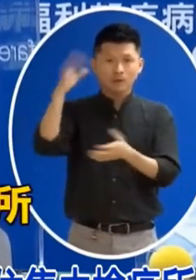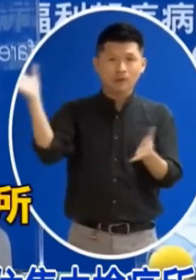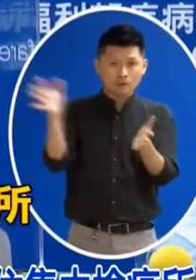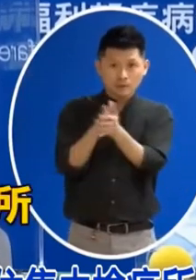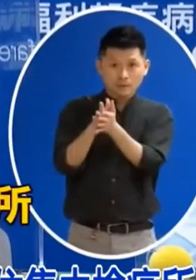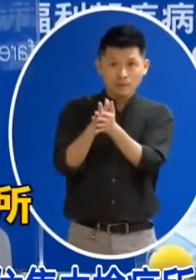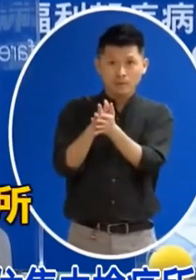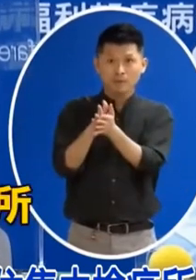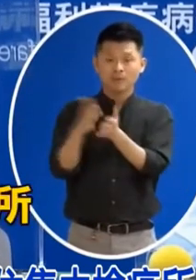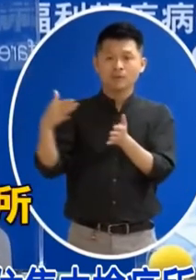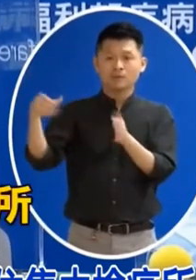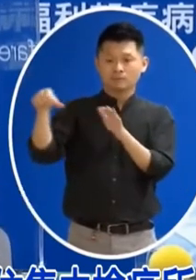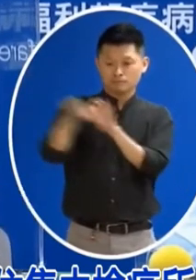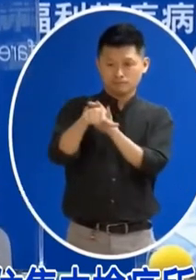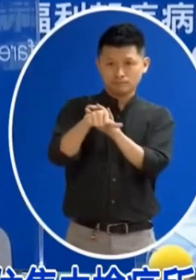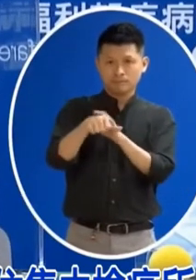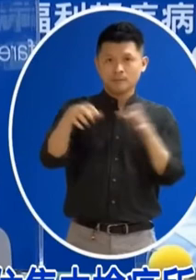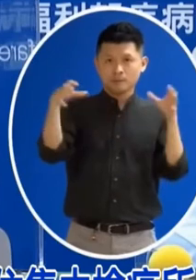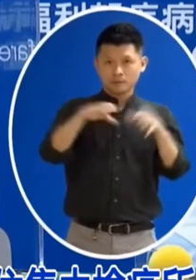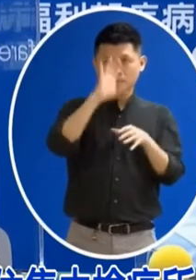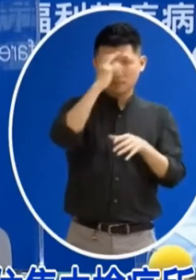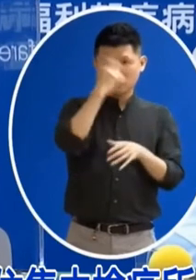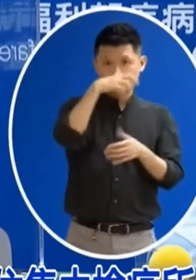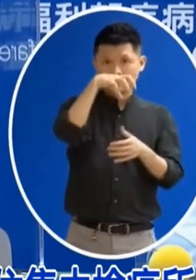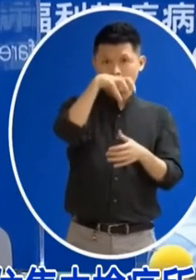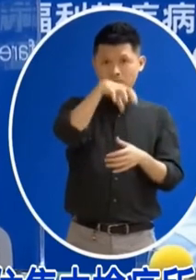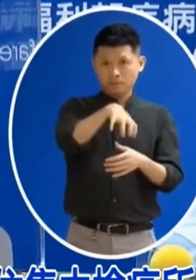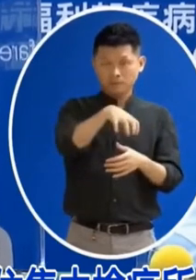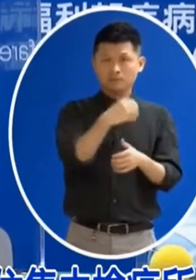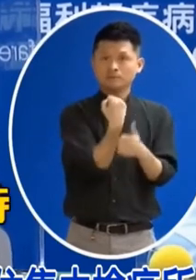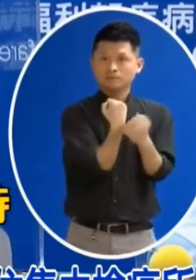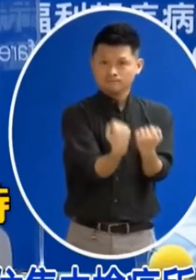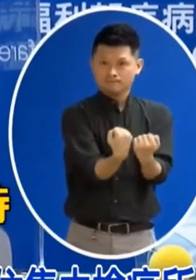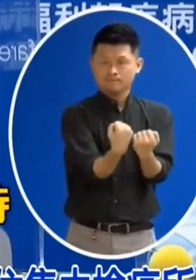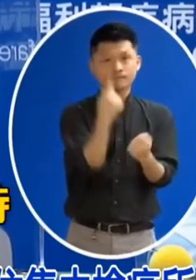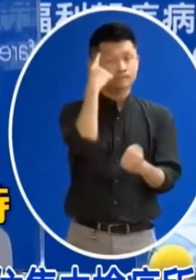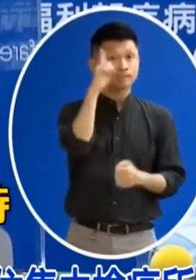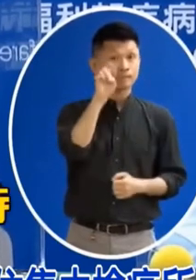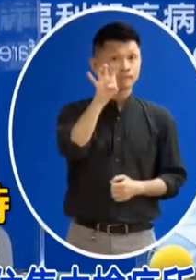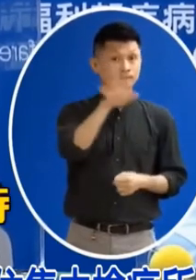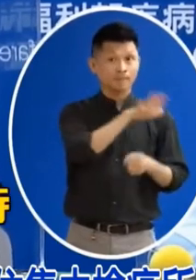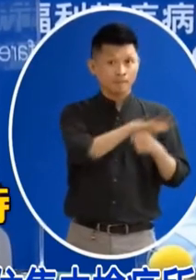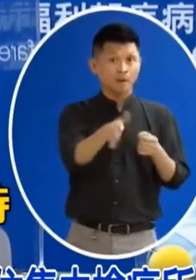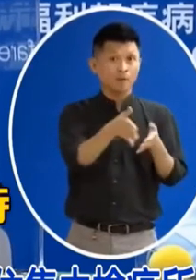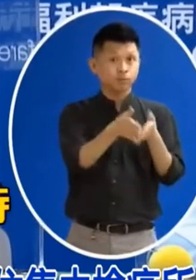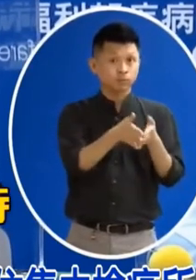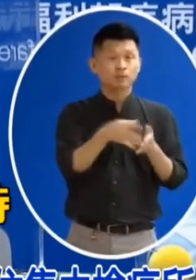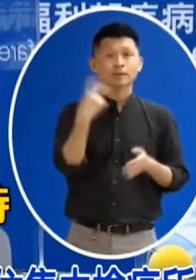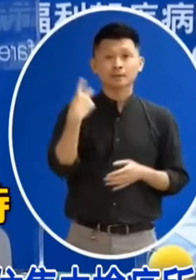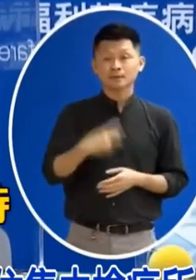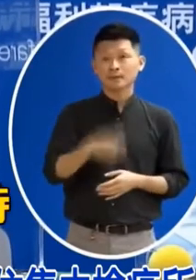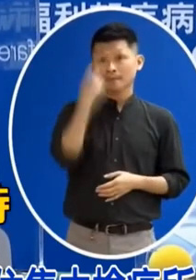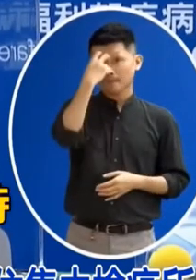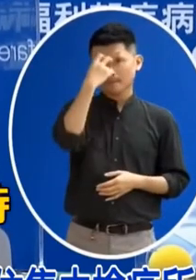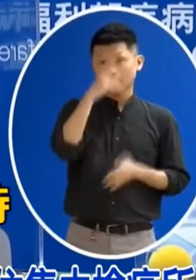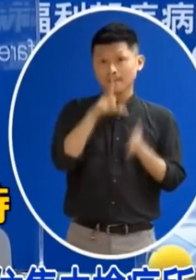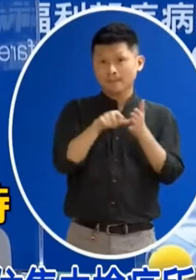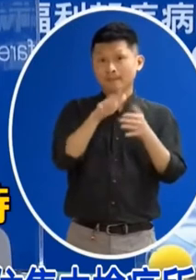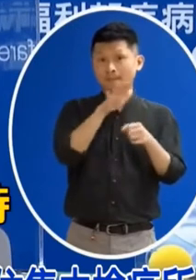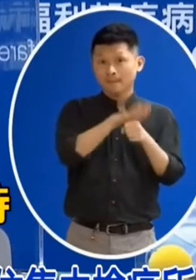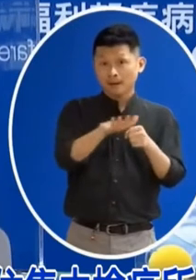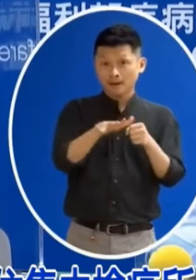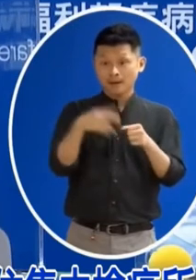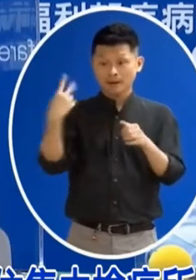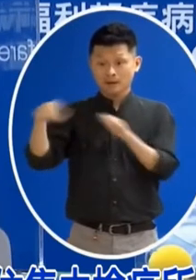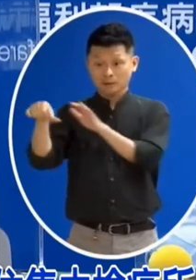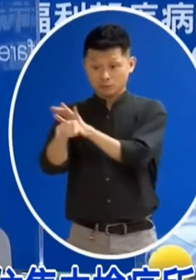定要在我们的集中检疫所集中检疫14天，那而且在检疫期满跟入住